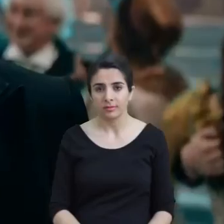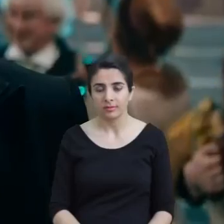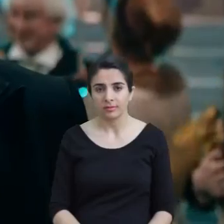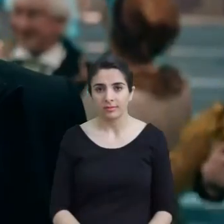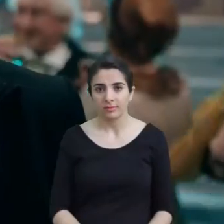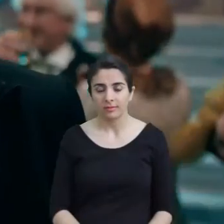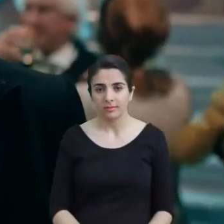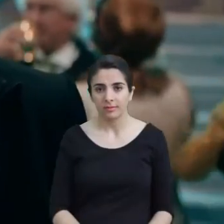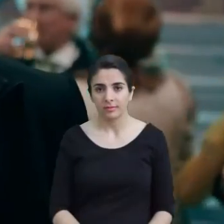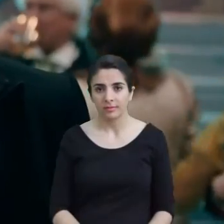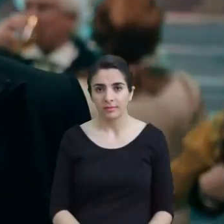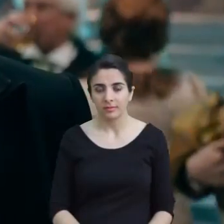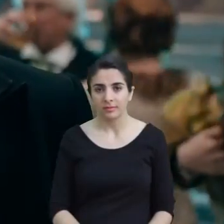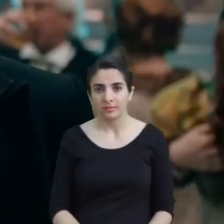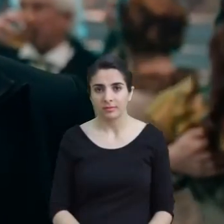gösterdi.